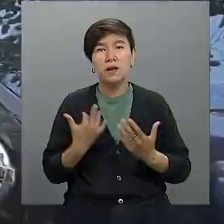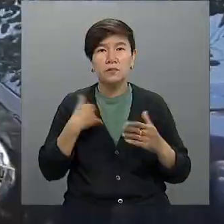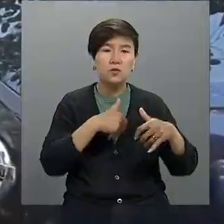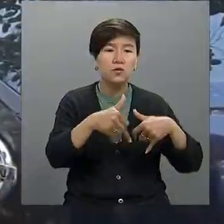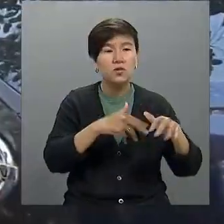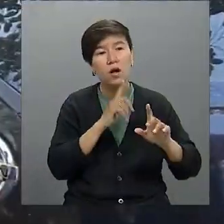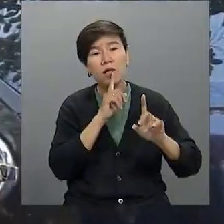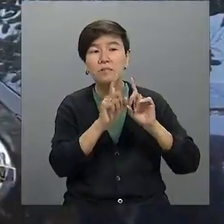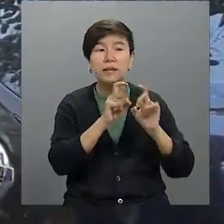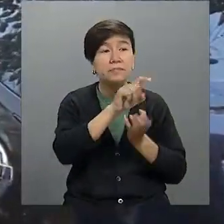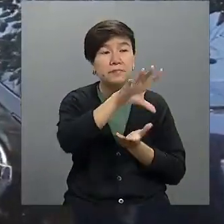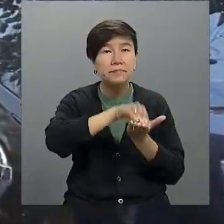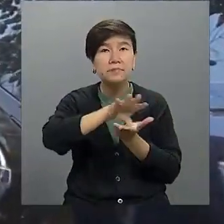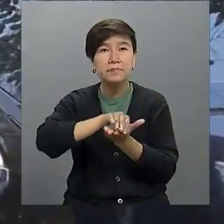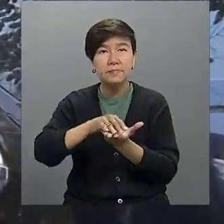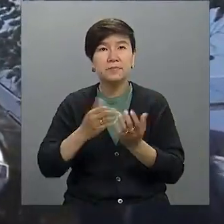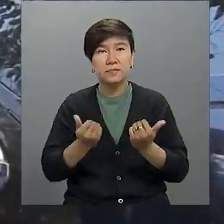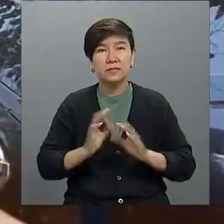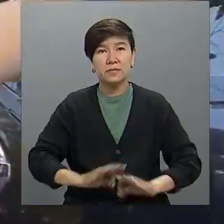ถึงว่าเบื้องต้นต้องเจอตัวก่อน